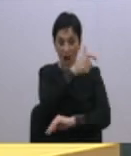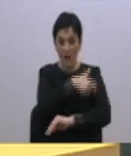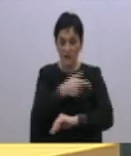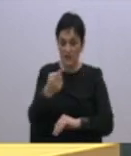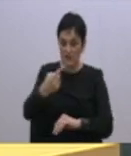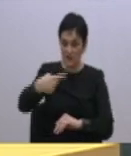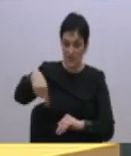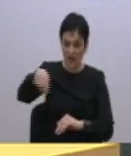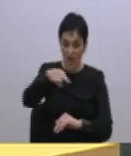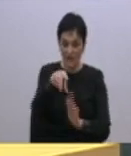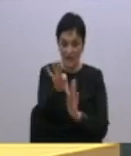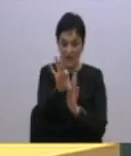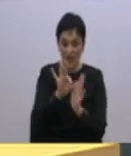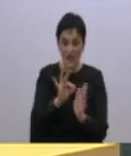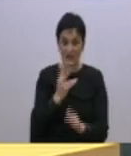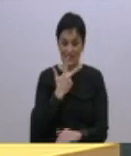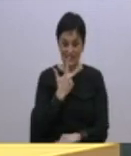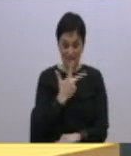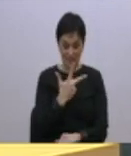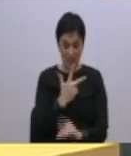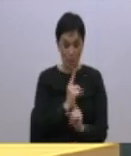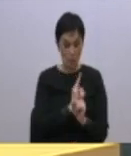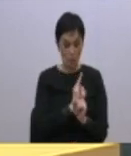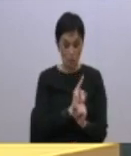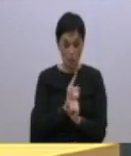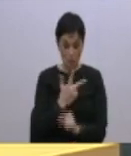არჩეულ სამ მოადგილეს